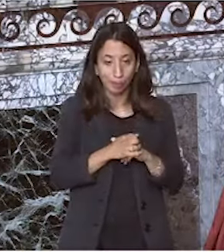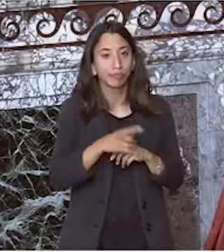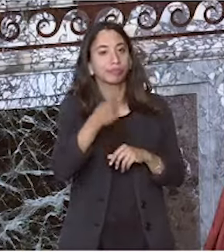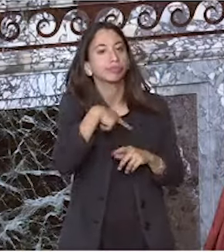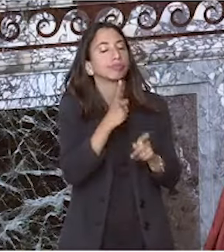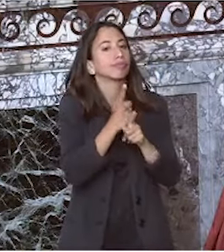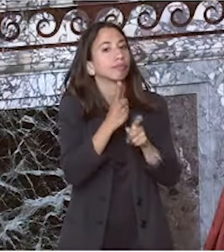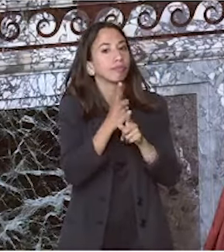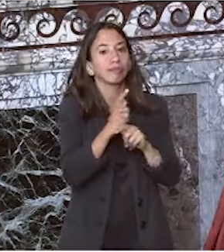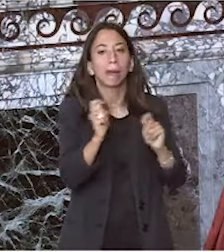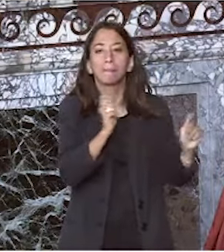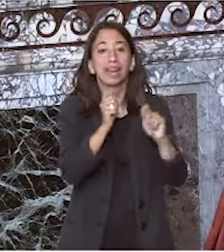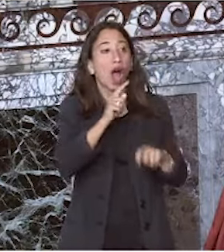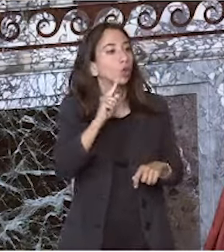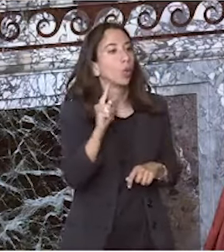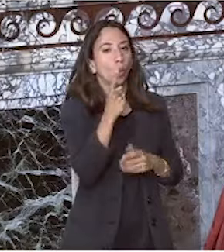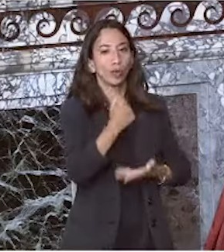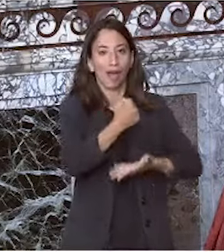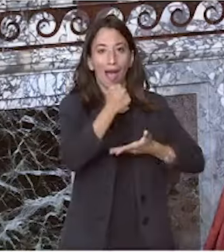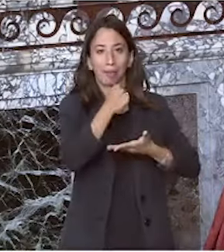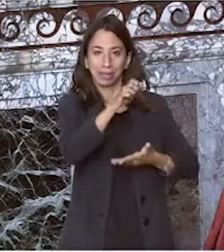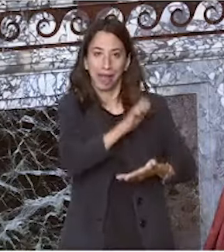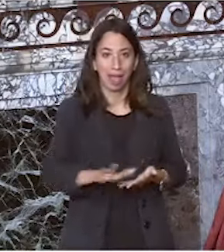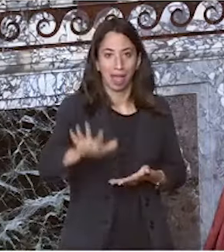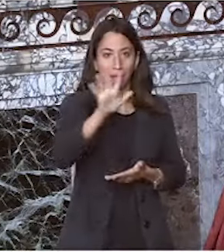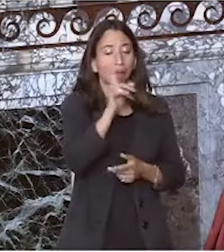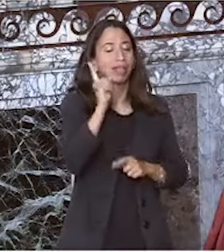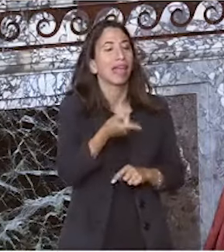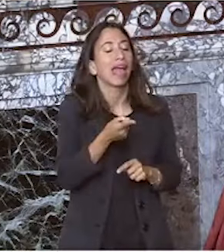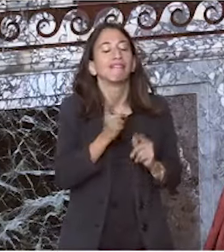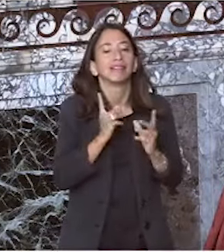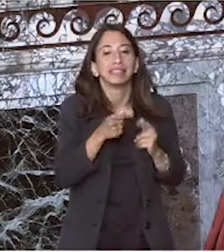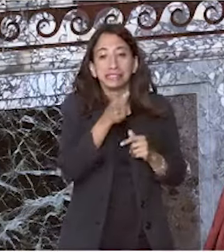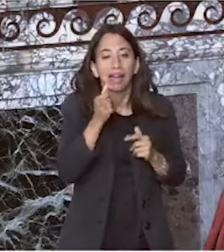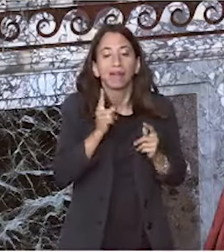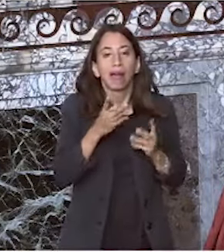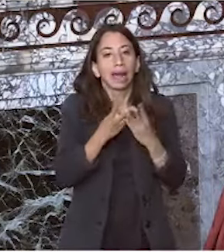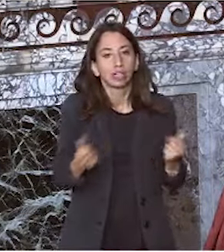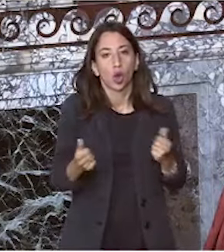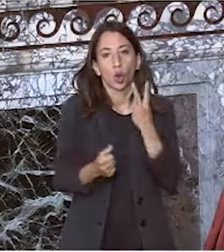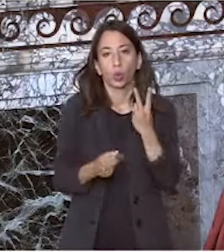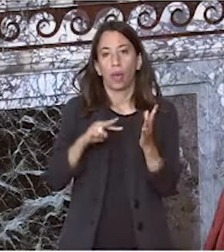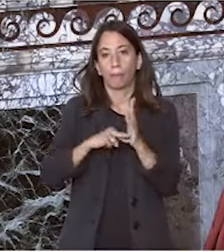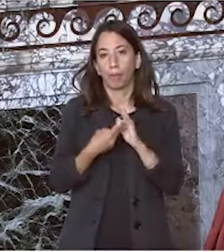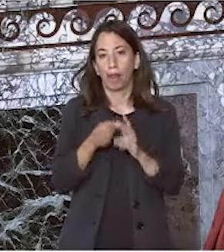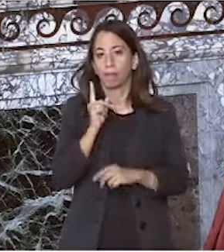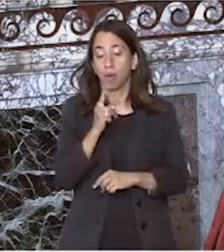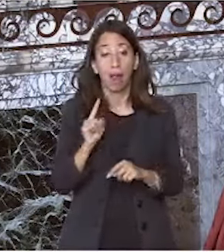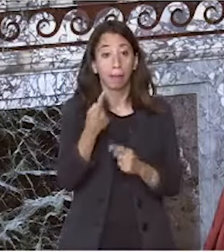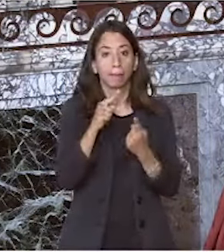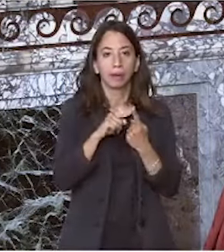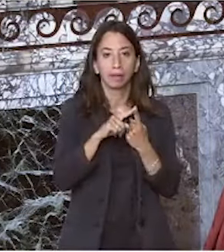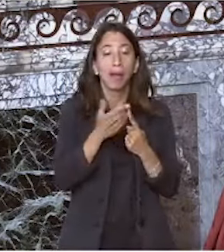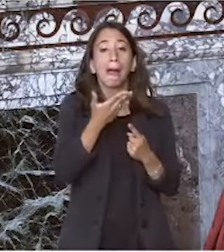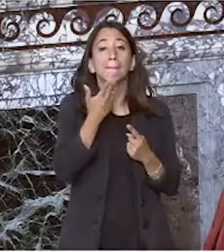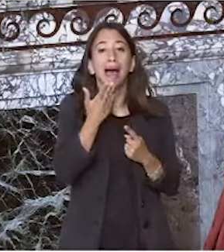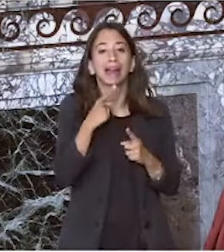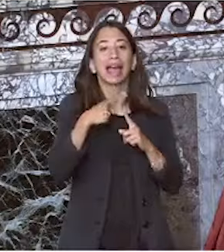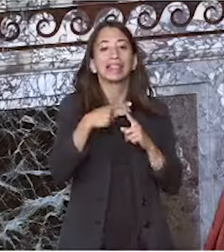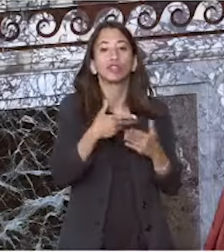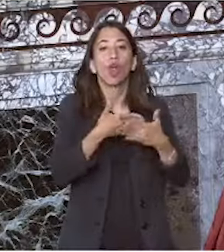dei capitali europeo vanno risolti due problemi fondamentali. Il primo è la mancanza di un titolo